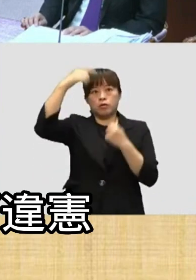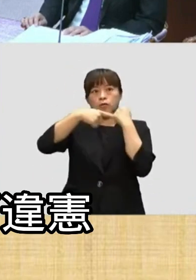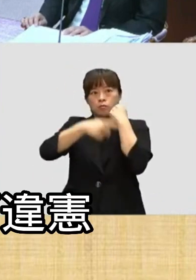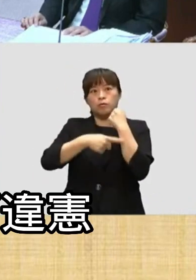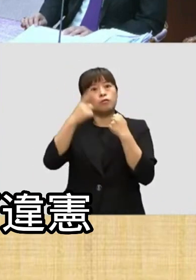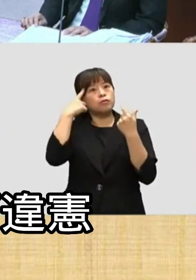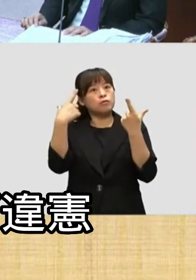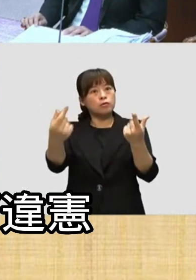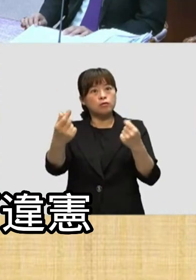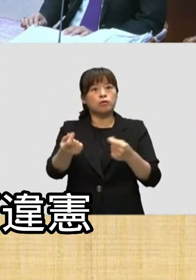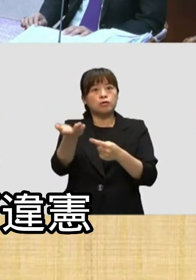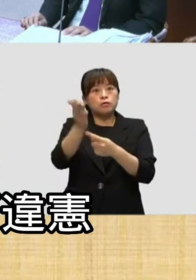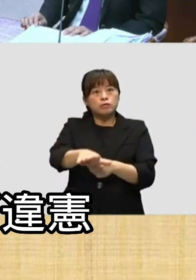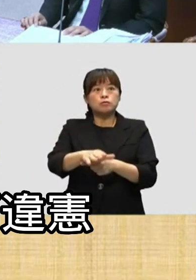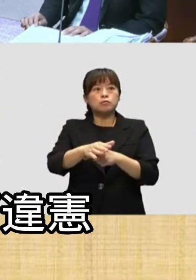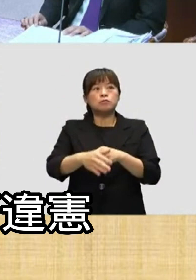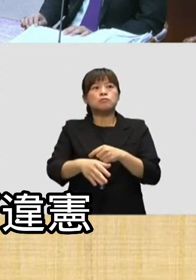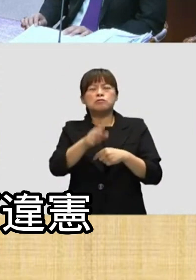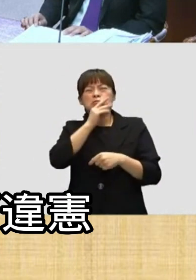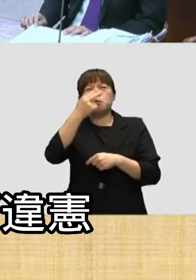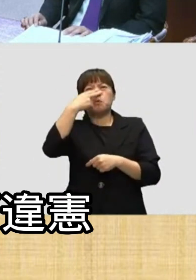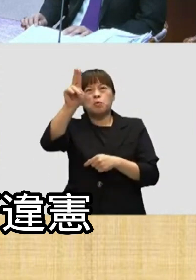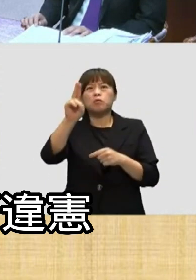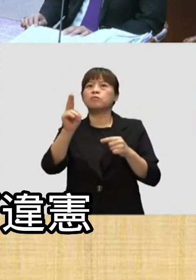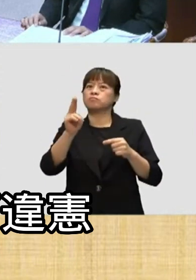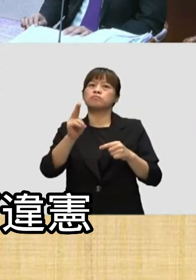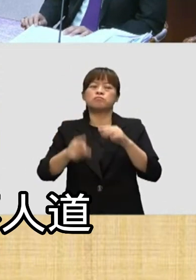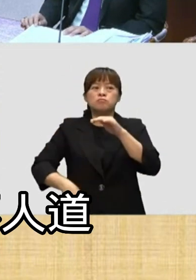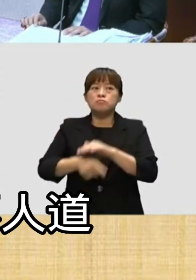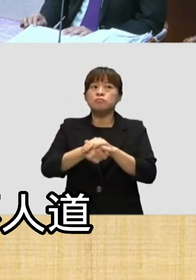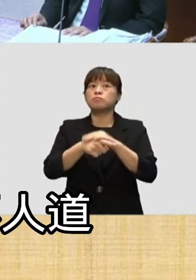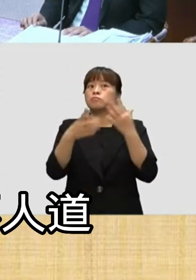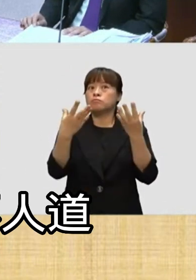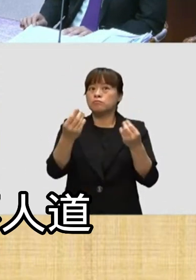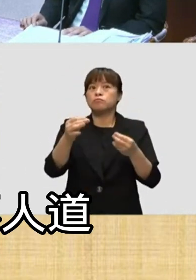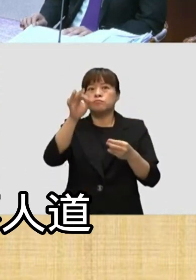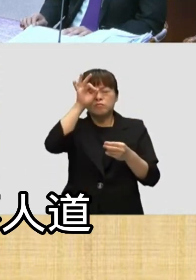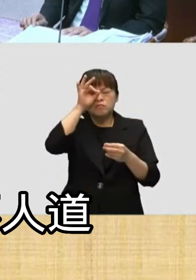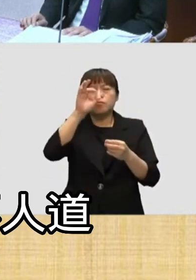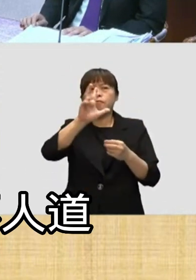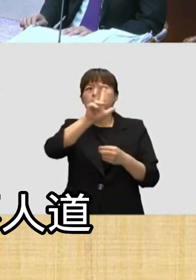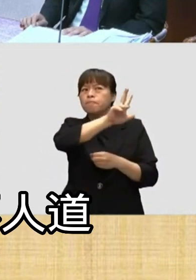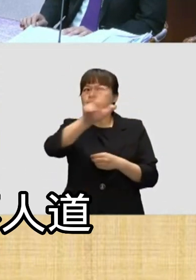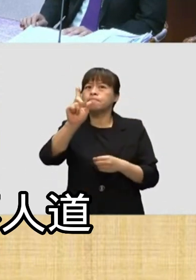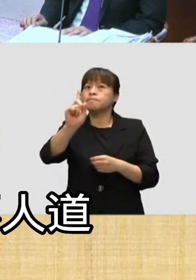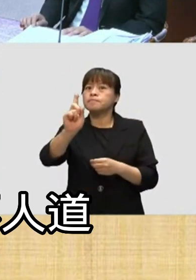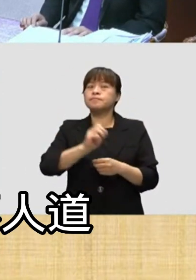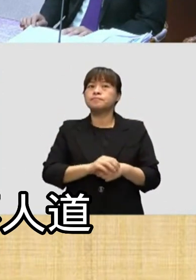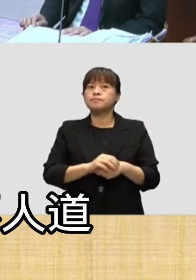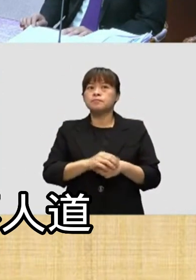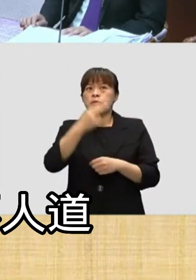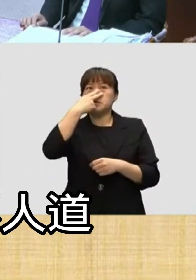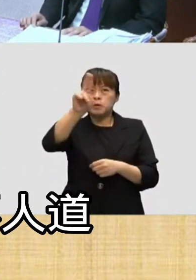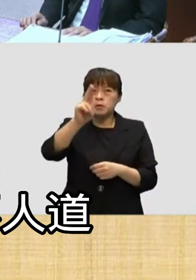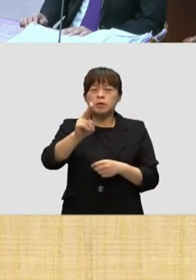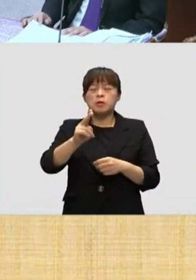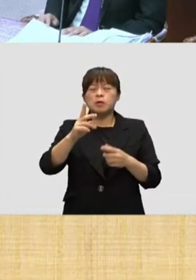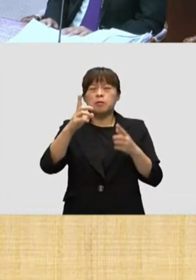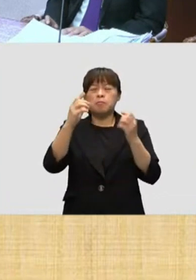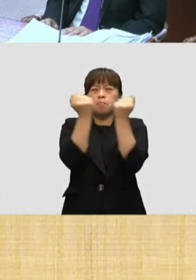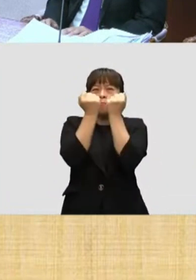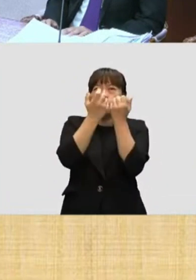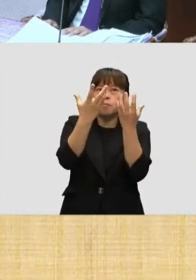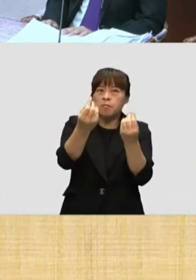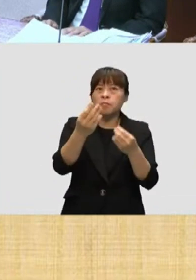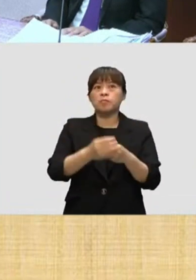也认为死刑不当然构成酷刑而违宪，仍要看执行的方式是否残忍或不人道。美国